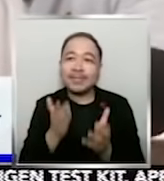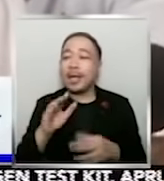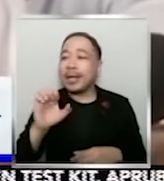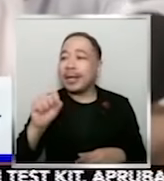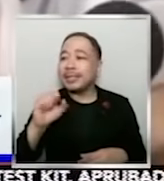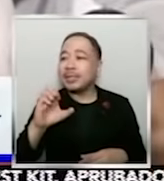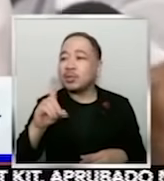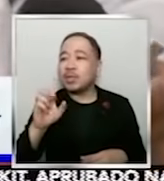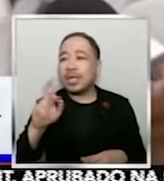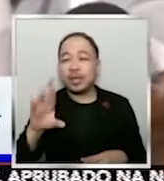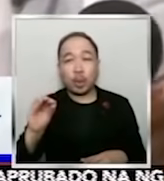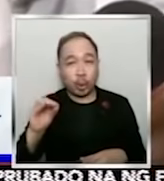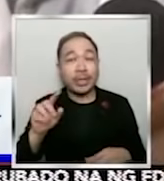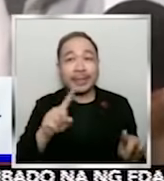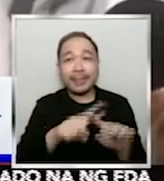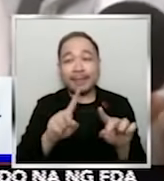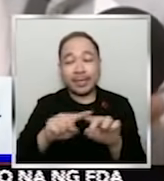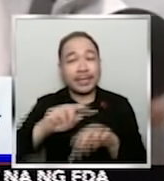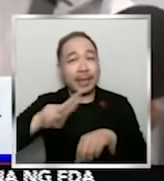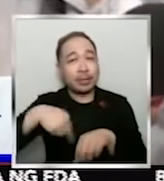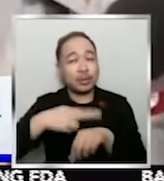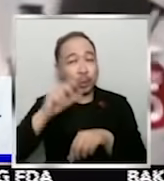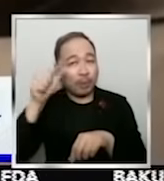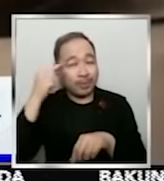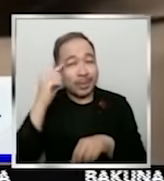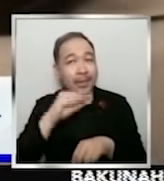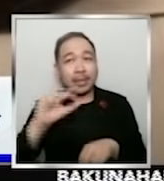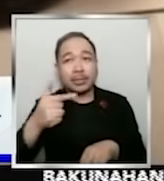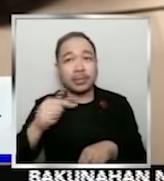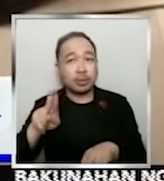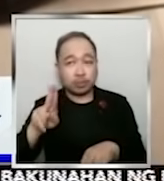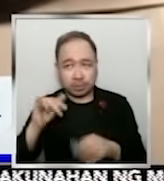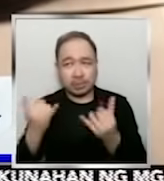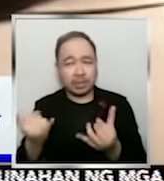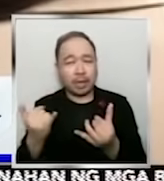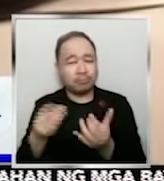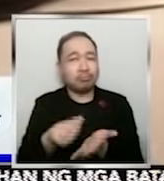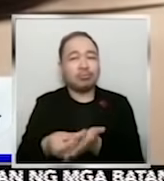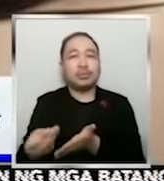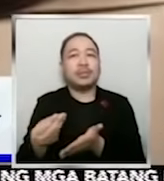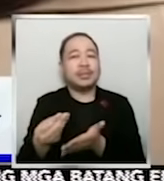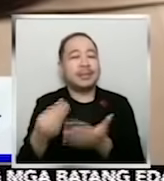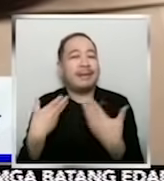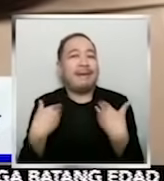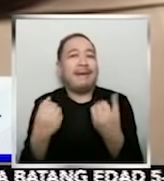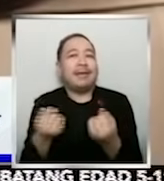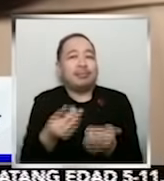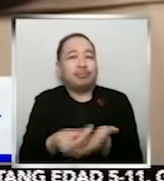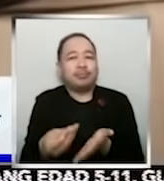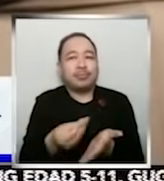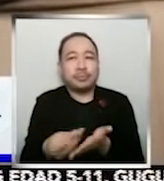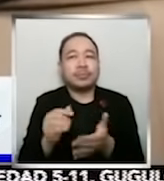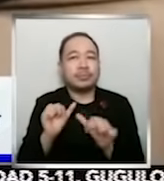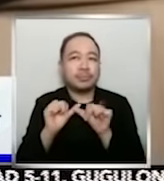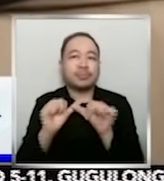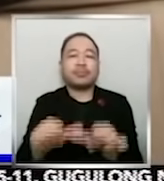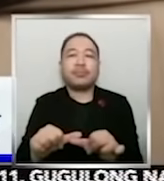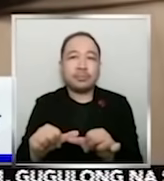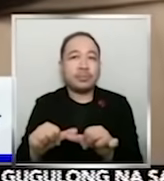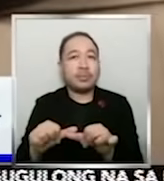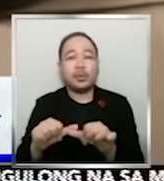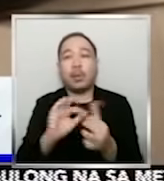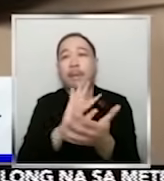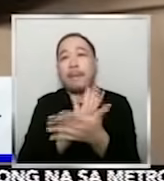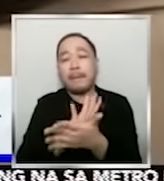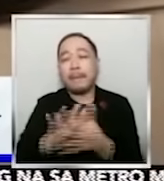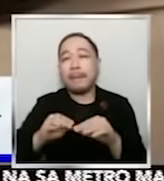LGUs na i-secure na ang health-related purchases para masigurong di maaantala ang pandemic response ng bansa kapag